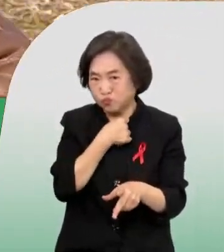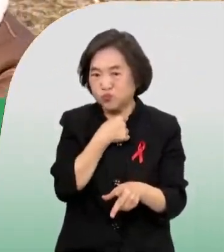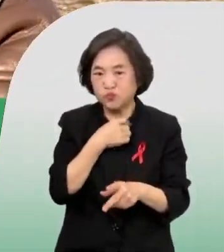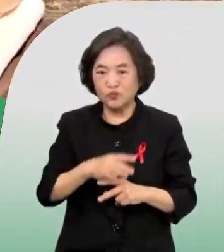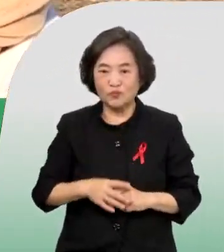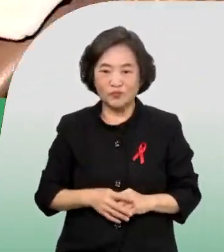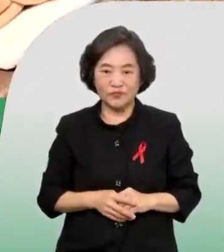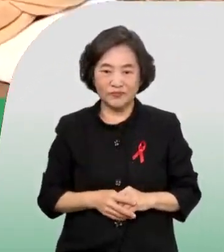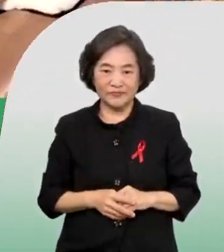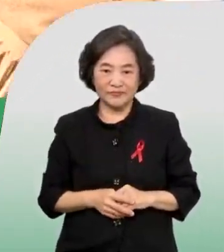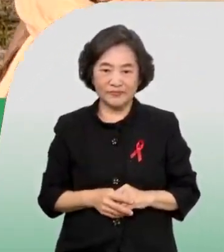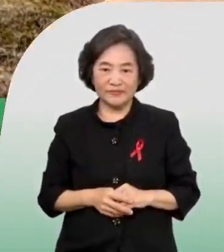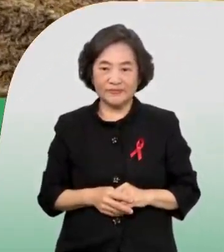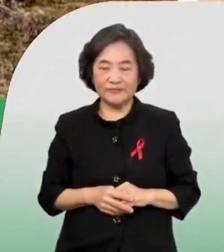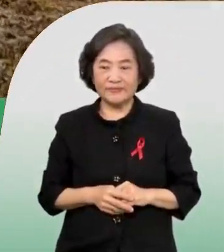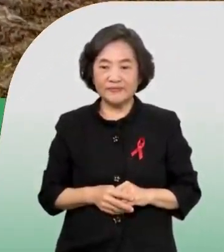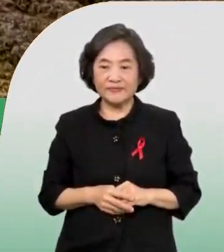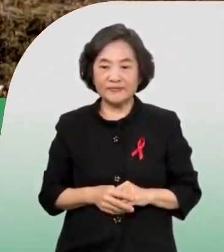节。